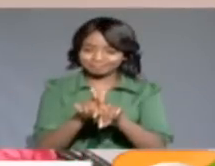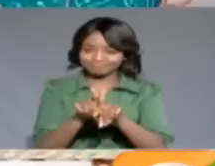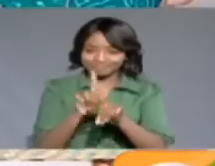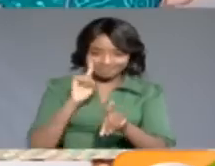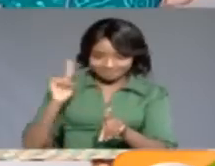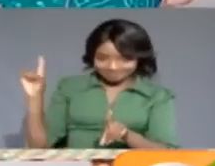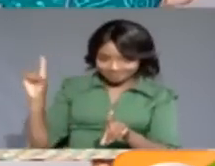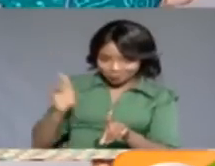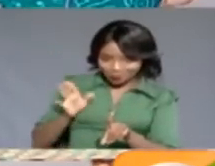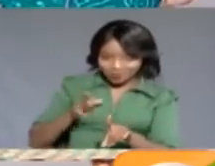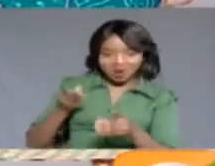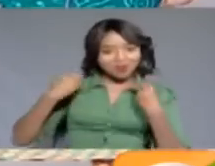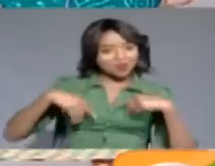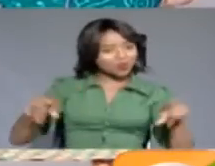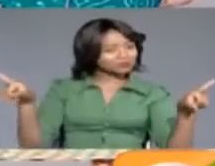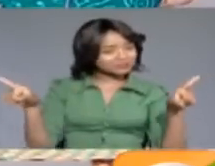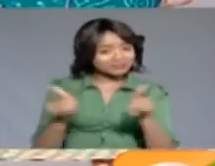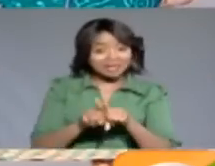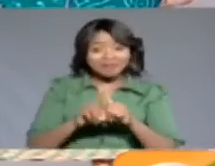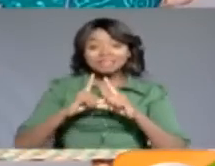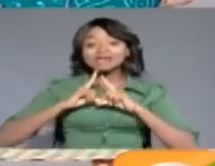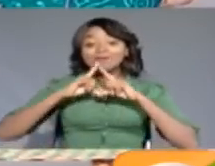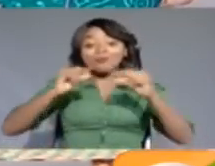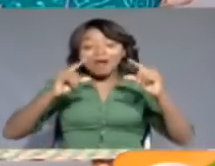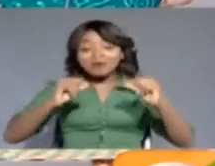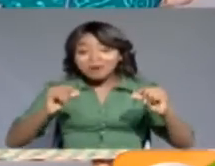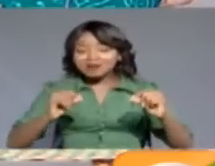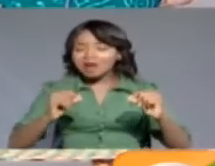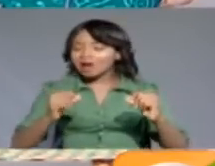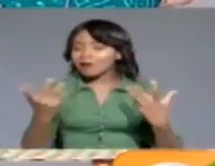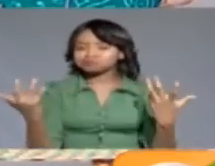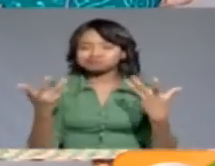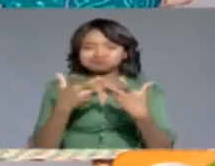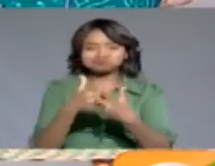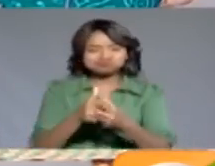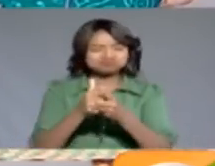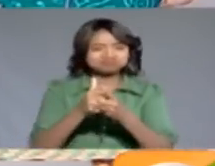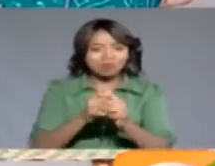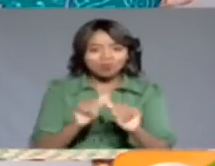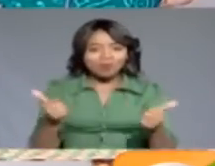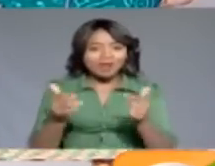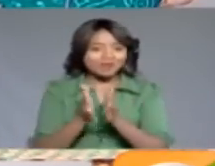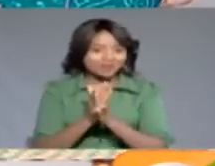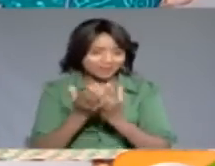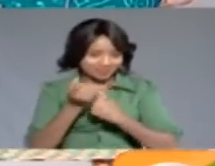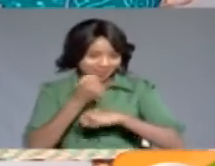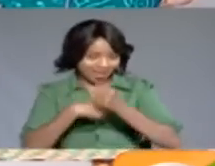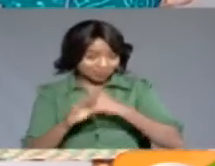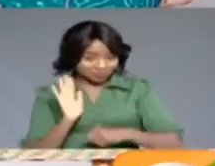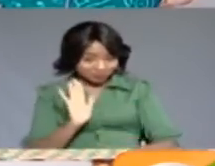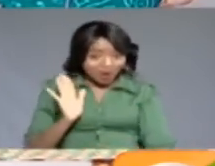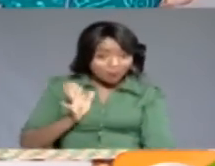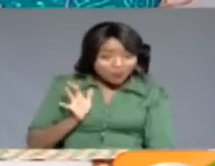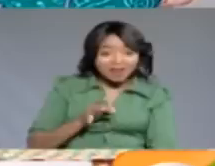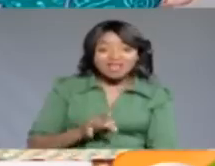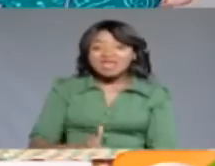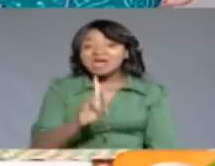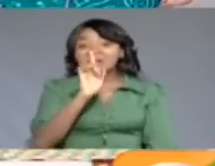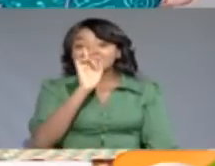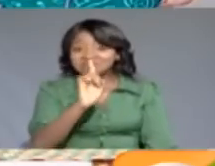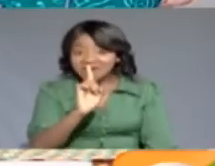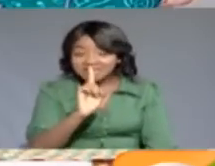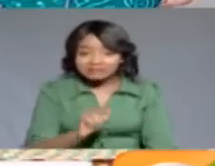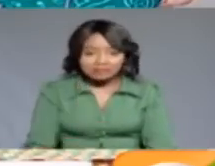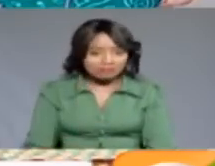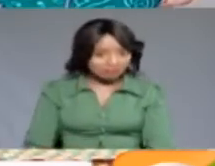Unanielewa? Ambayo ina ujumbe wake. Unaona? Kuna mwanamke uweze ukapita kwake nyumbani. Yaani amevaa nguo hapa imepasuka